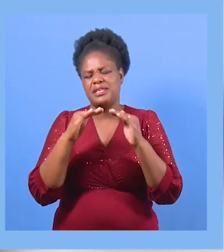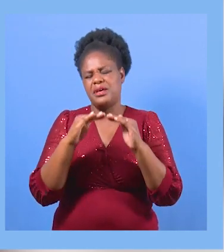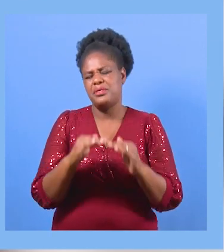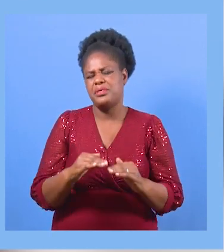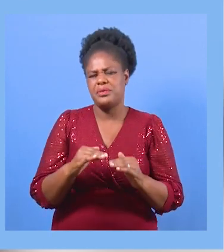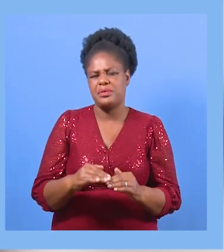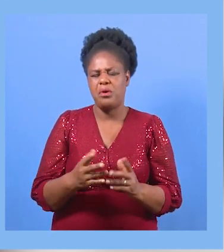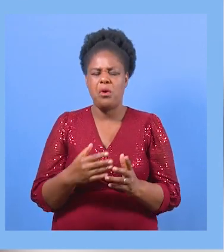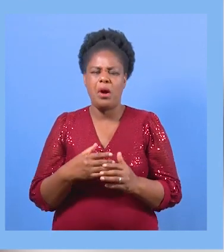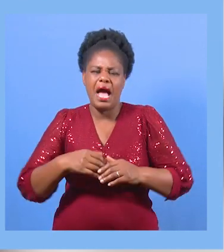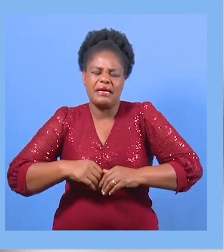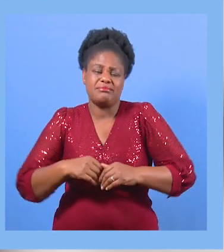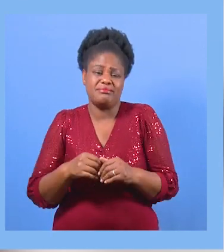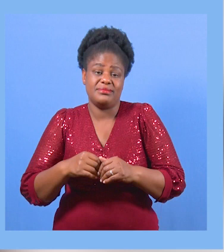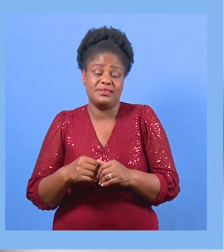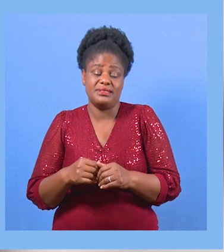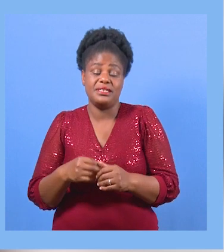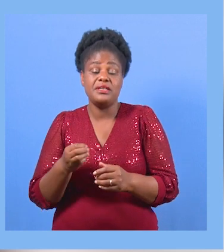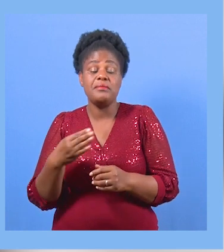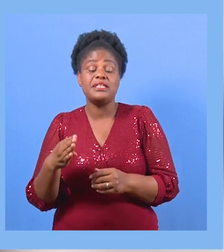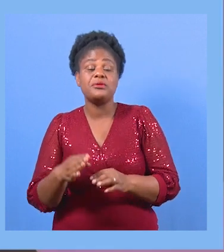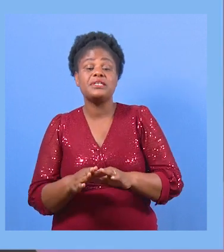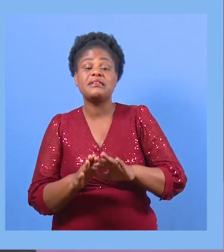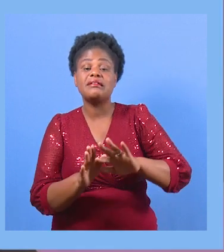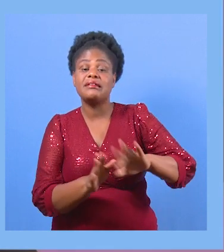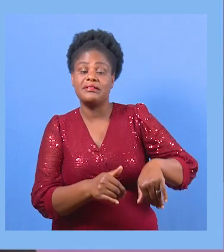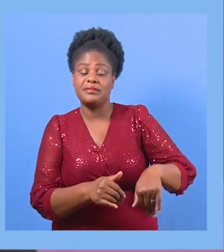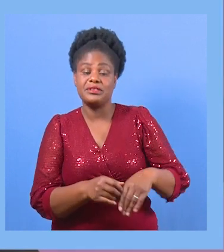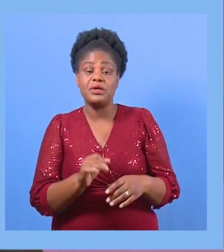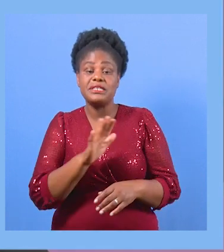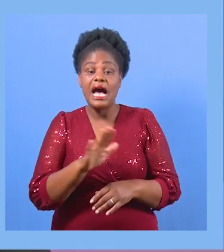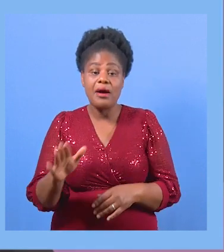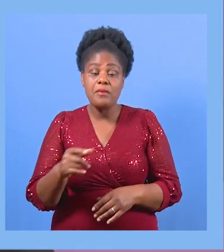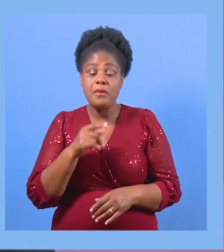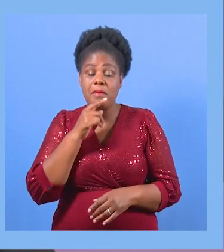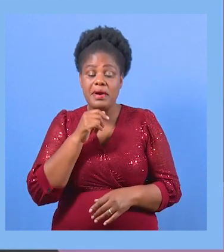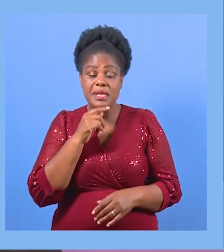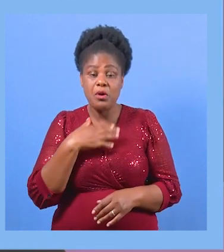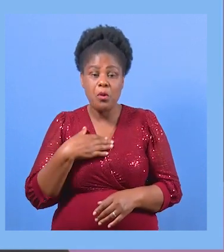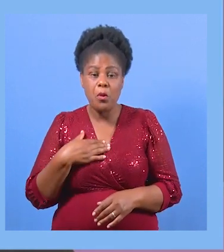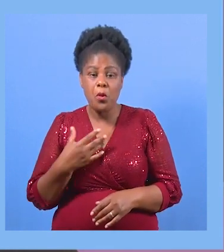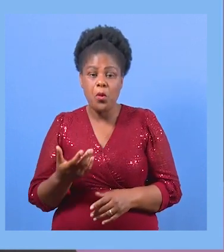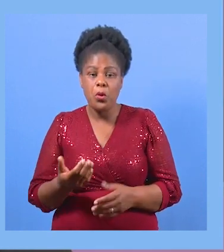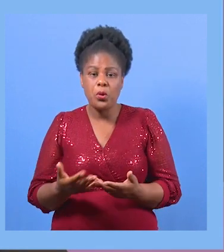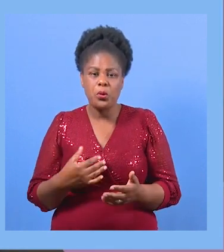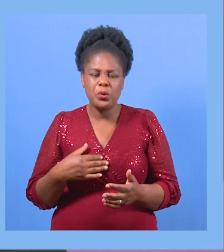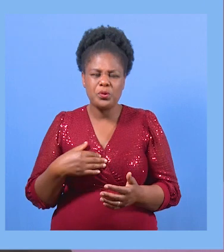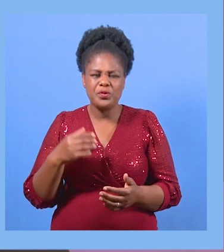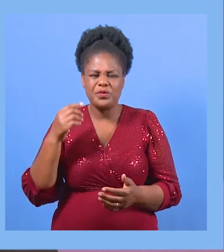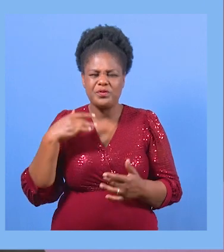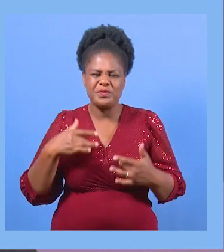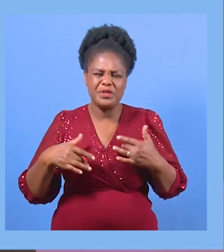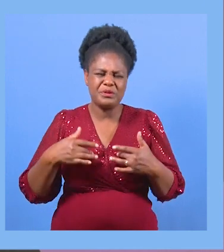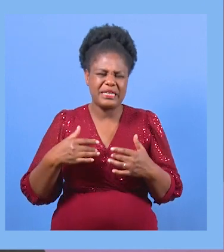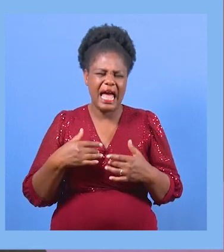yekuti tiri kusiya zvinhanho zvinodiwa muupenyu. Kune varume vanozvityira, vanoona kunge vasina kukwana,